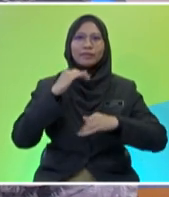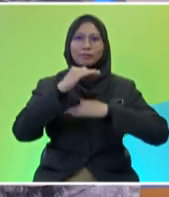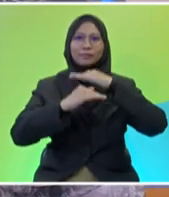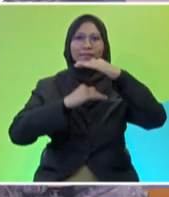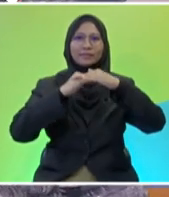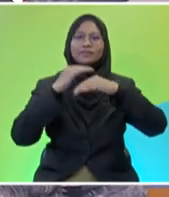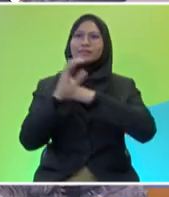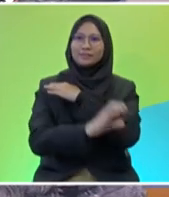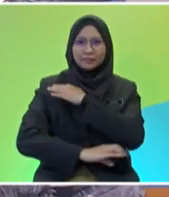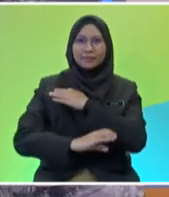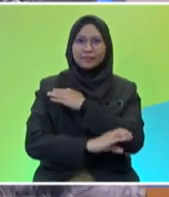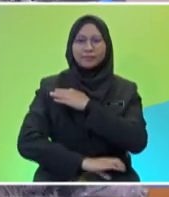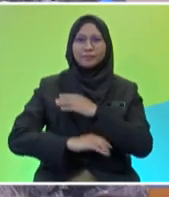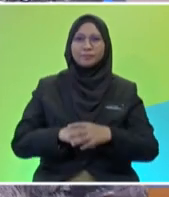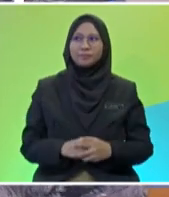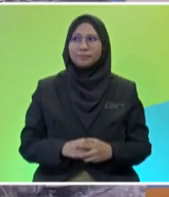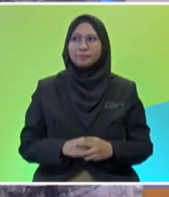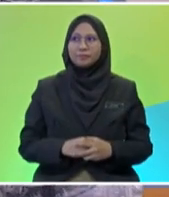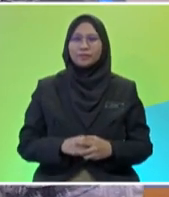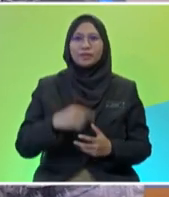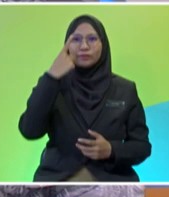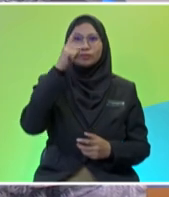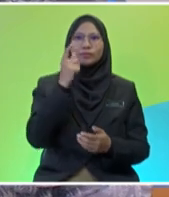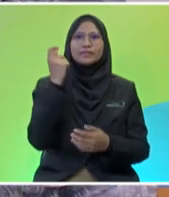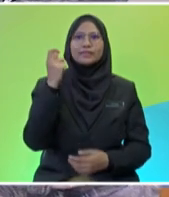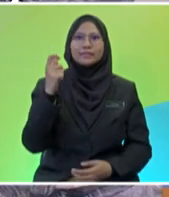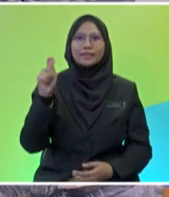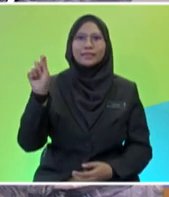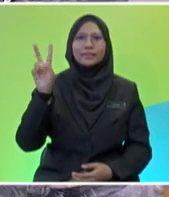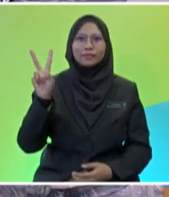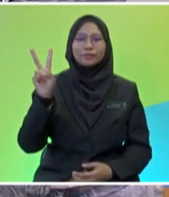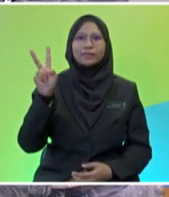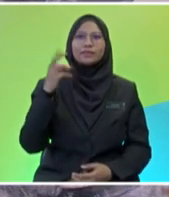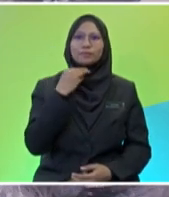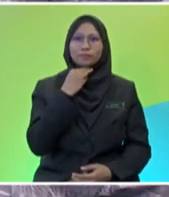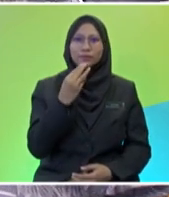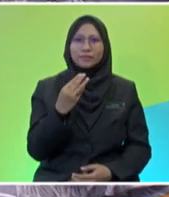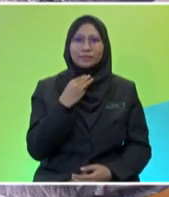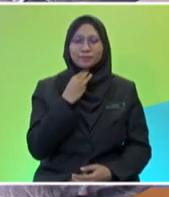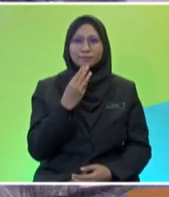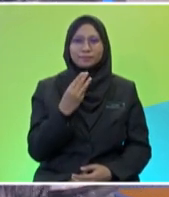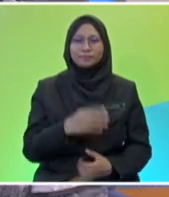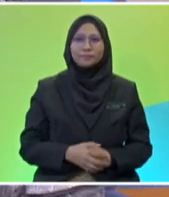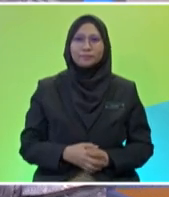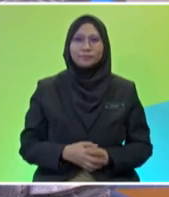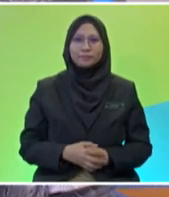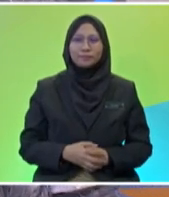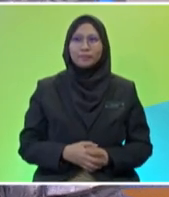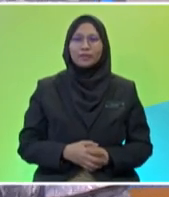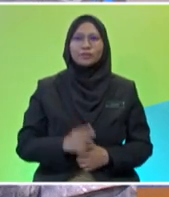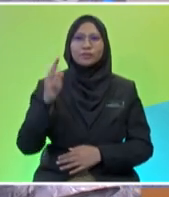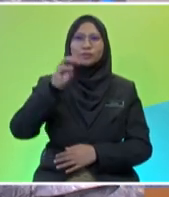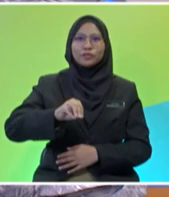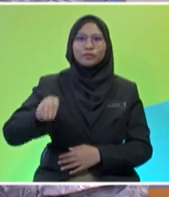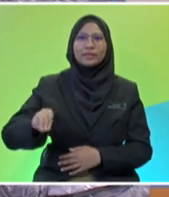ini adalah tingkatan dulu pendidikan moral Oke jadi aku yang murid akan dapat ataupun akan belajar hari ini